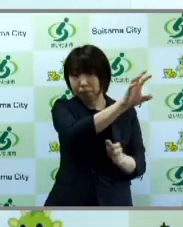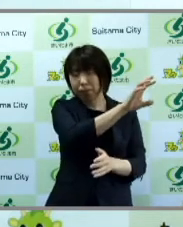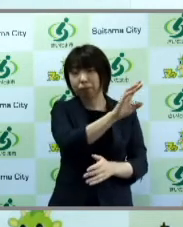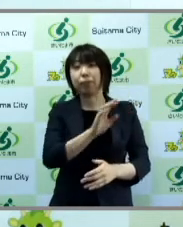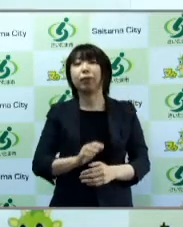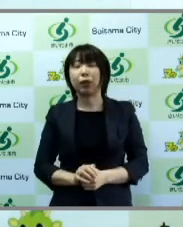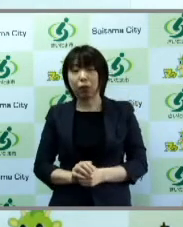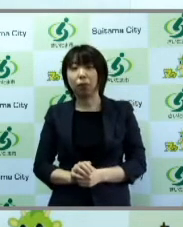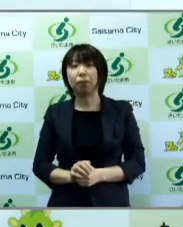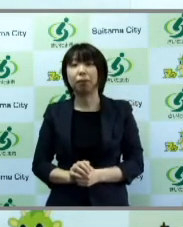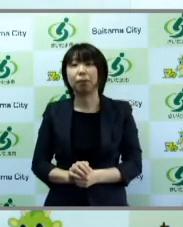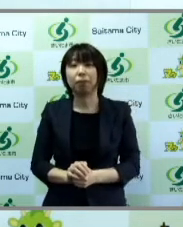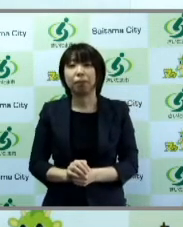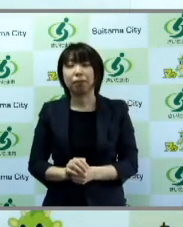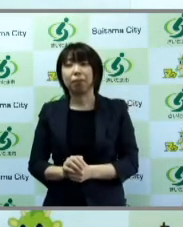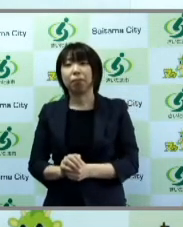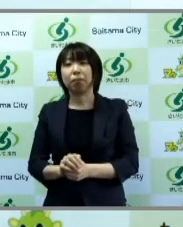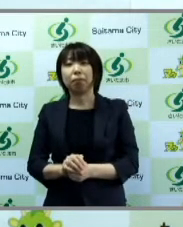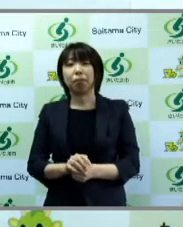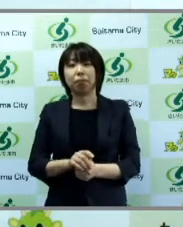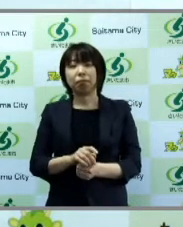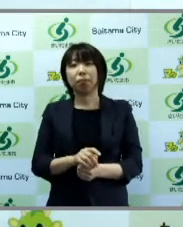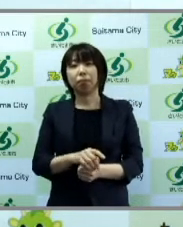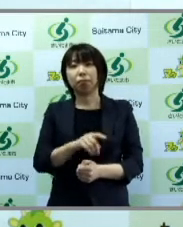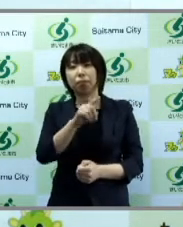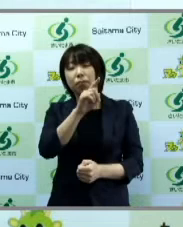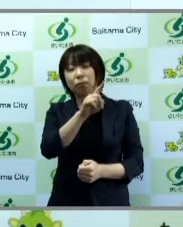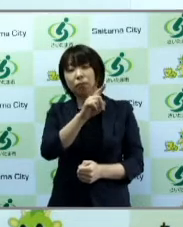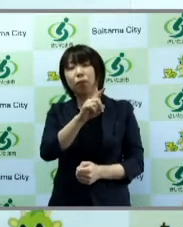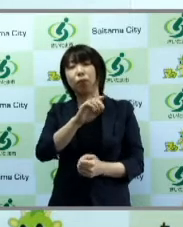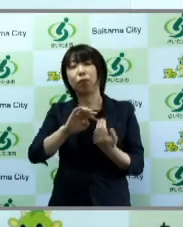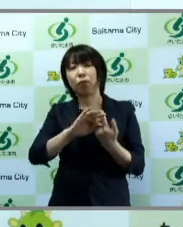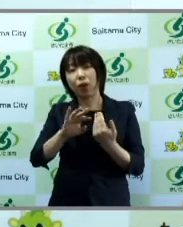は分からないですけれども、その辺のお考えはあるでしょうか。